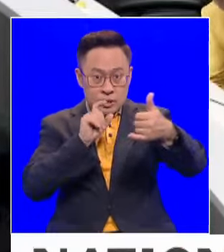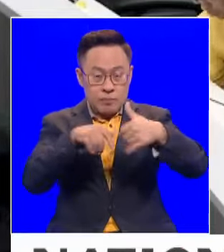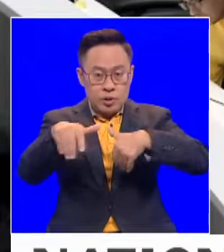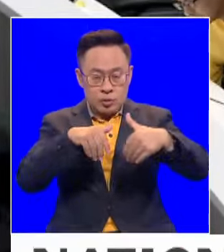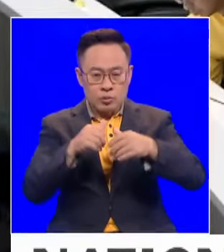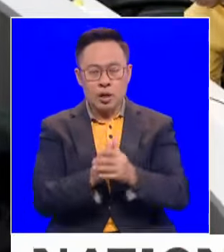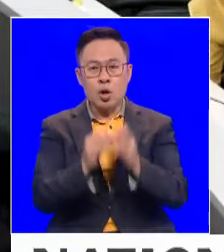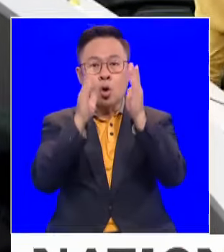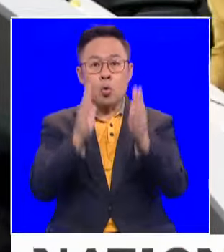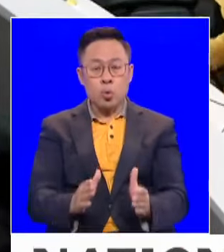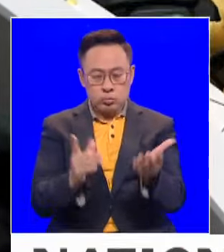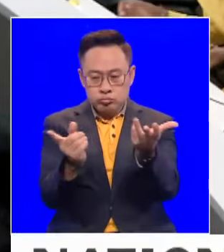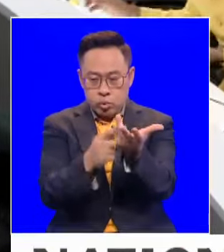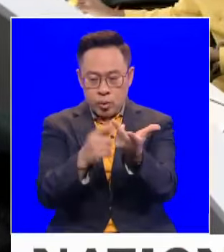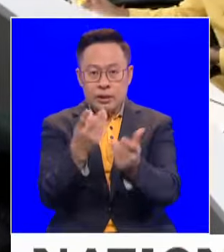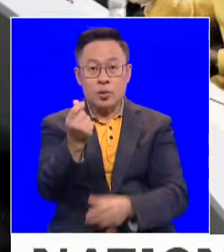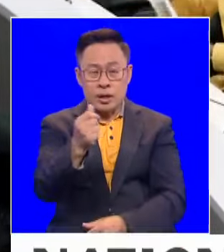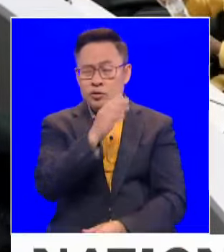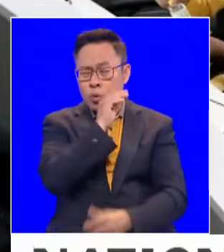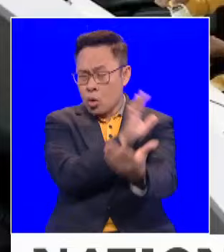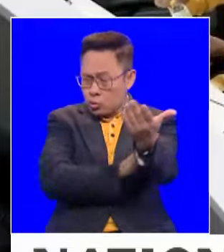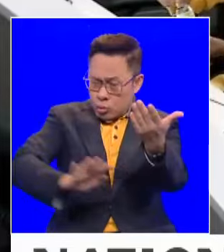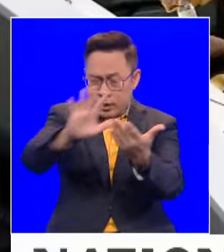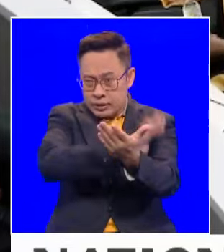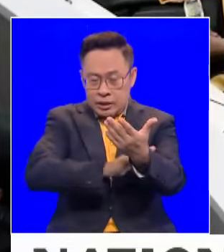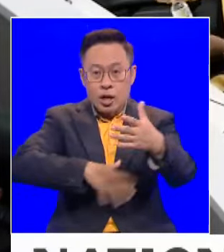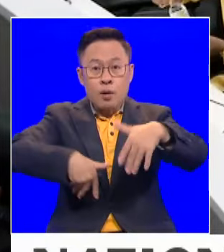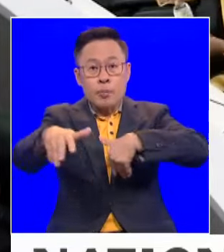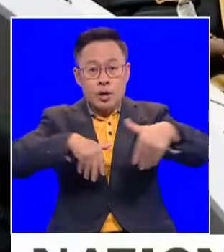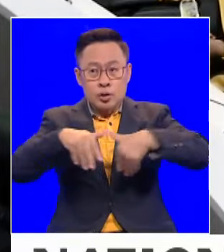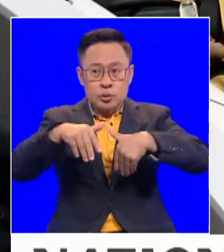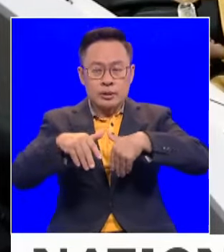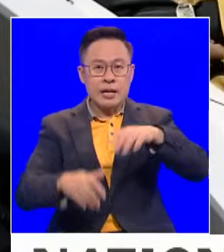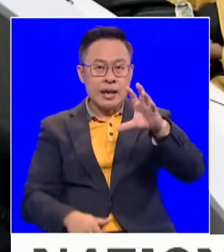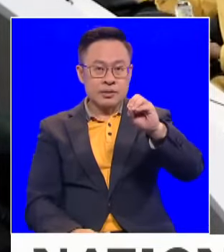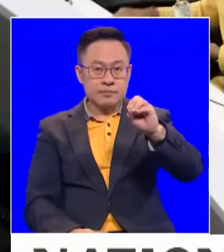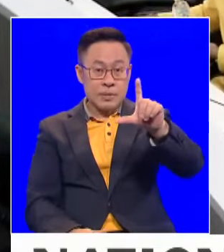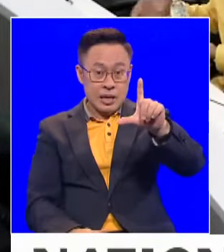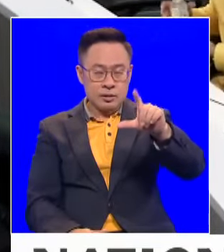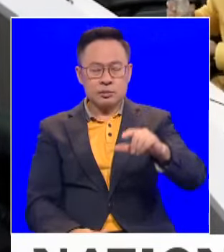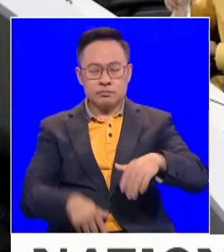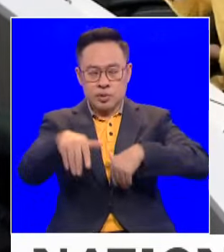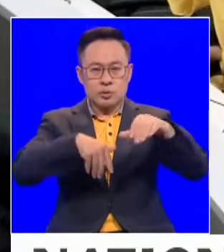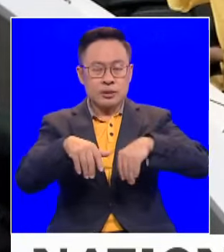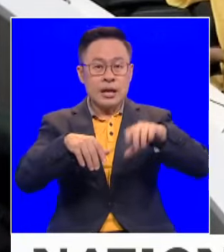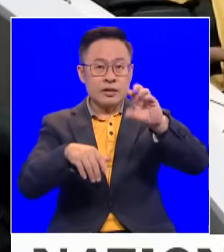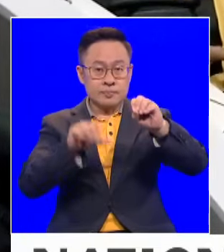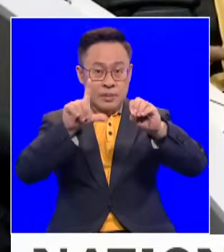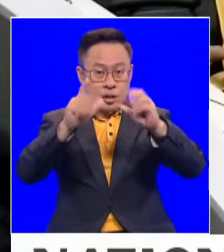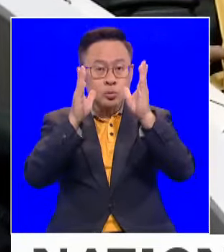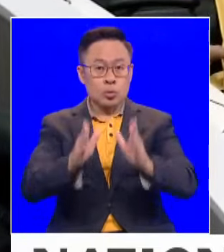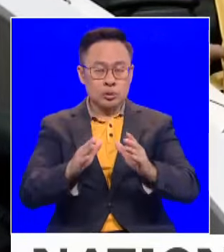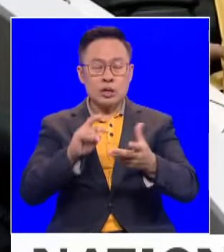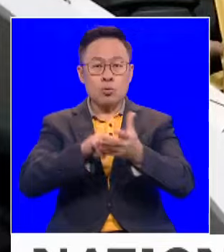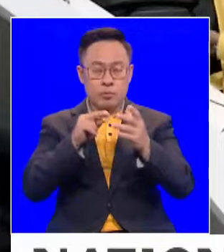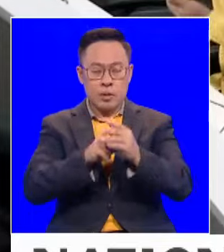เสียงกี่คนค่ะสมมุติ50ล้านเขาบอกเลยคุณต้องมาใช้สิทธิ์เกินครึ่งคือต้องมาเกิน 25ล้านขึ้นไปไม่อย่างงั้นไม่